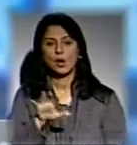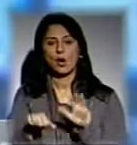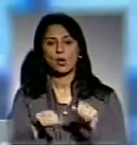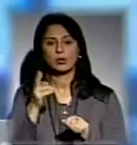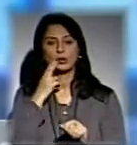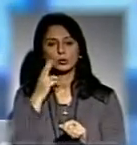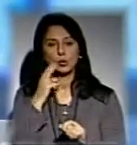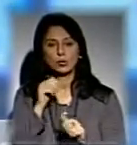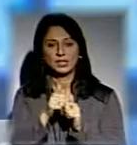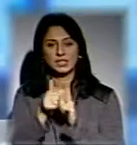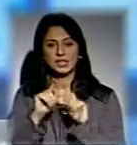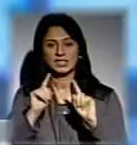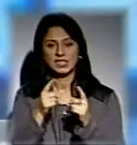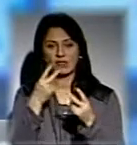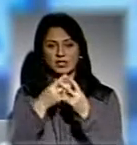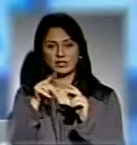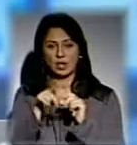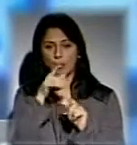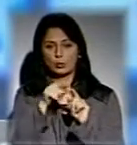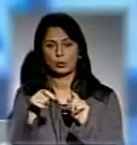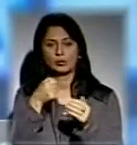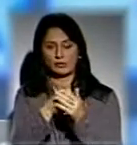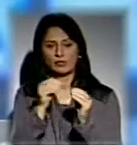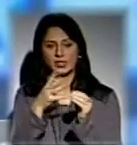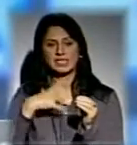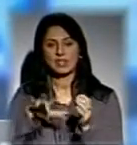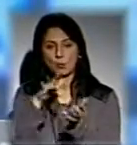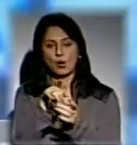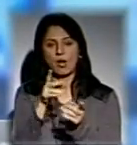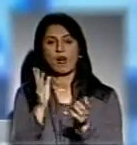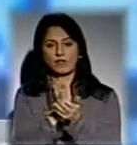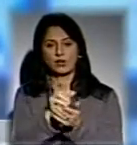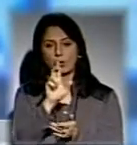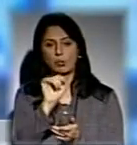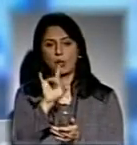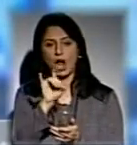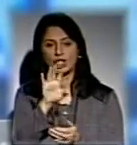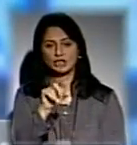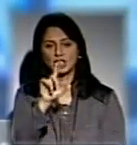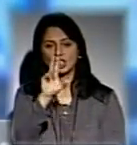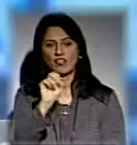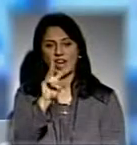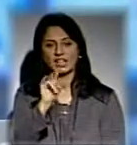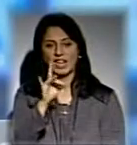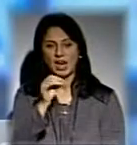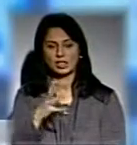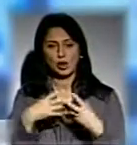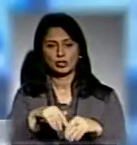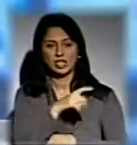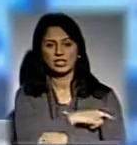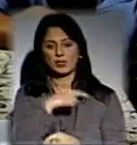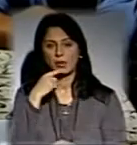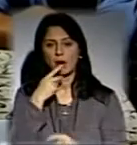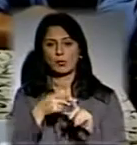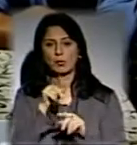Ოკუპირებული სოხუმის წინასწარი დაკავების იზოლატორში ამ დრომდე რჩებიან საქართველოს მოქალაქეები ლევან ბუღაშვილი და ზაურ შვანკირაძე. ოჯახის წევრების